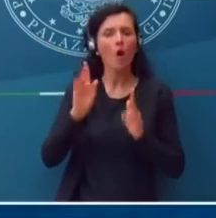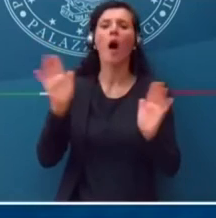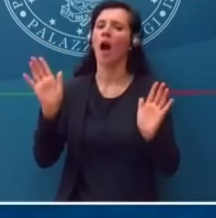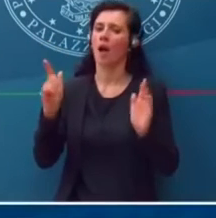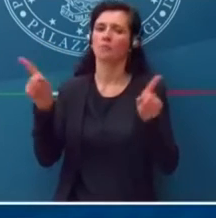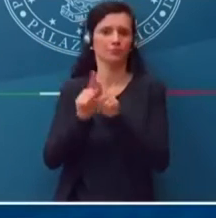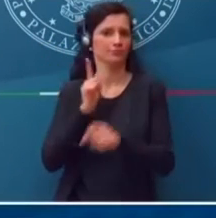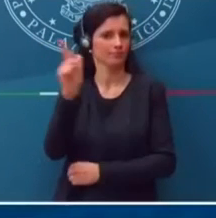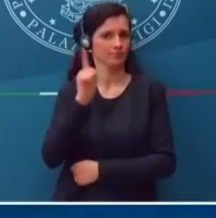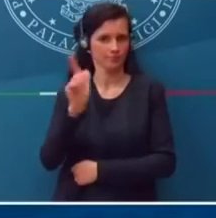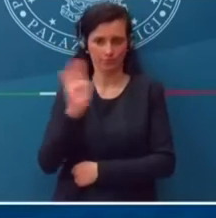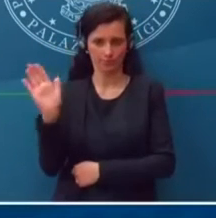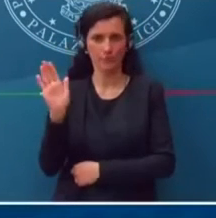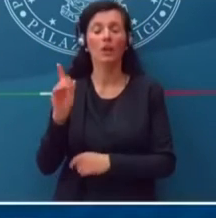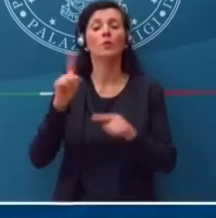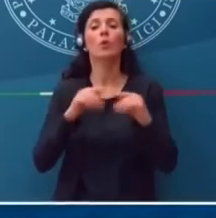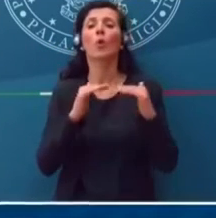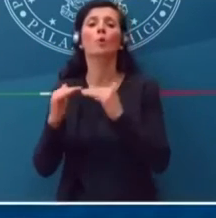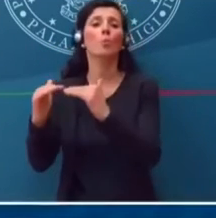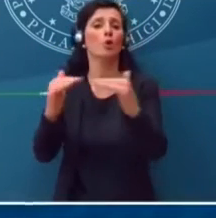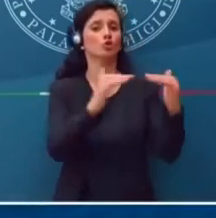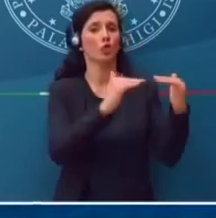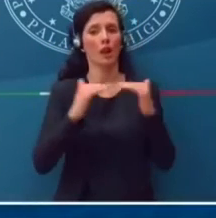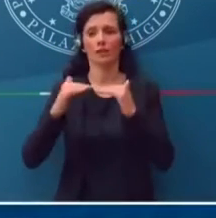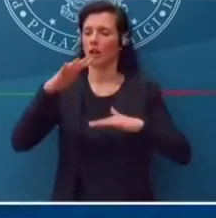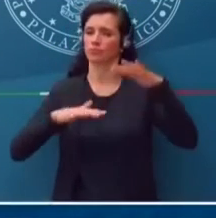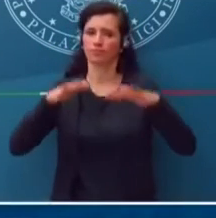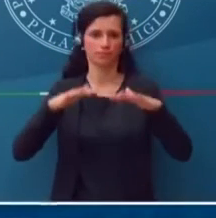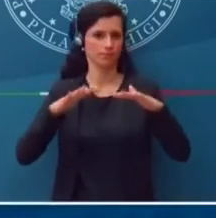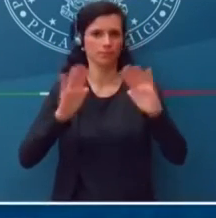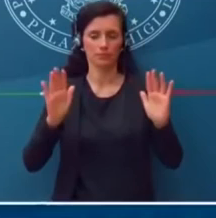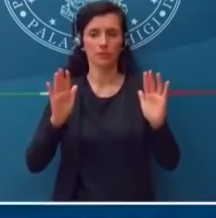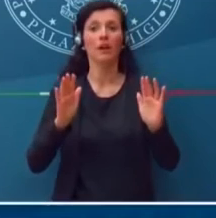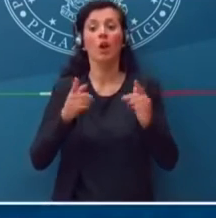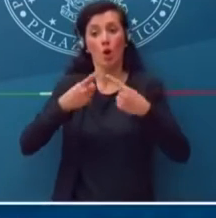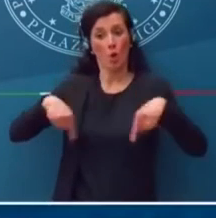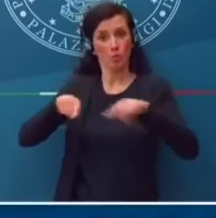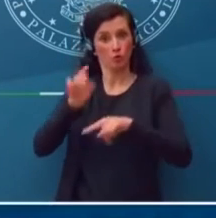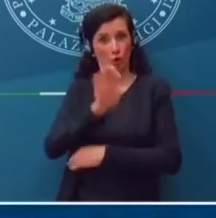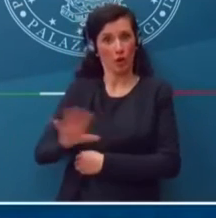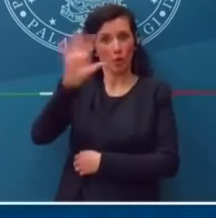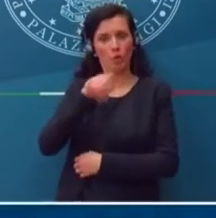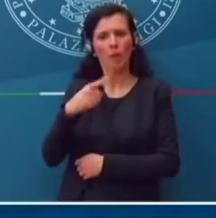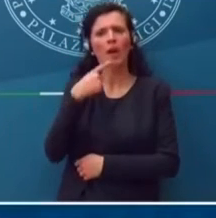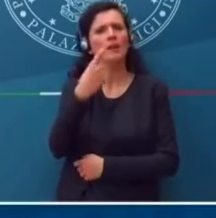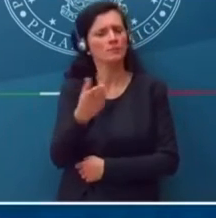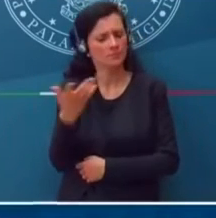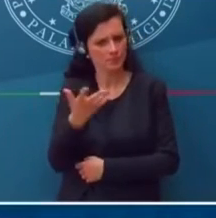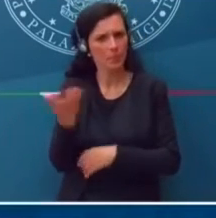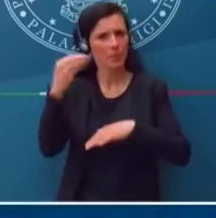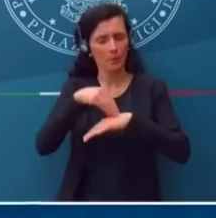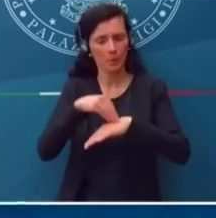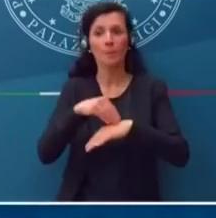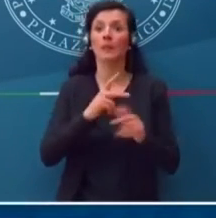Reciprocità, secondo proporzionalità. Addirittura la Commissione si è spinta nel dire che si possono bloccare